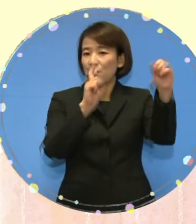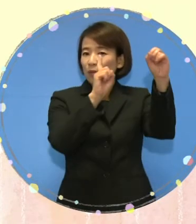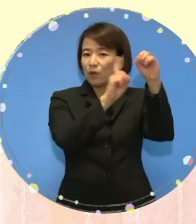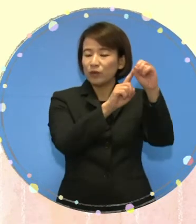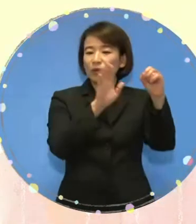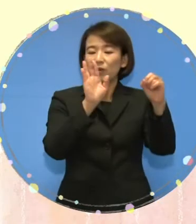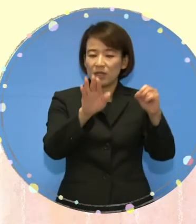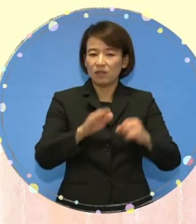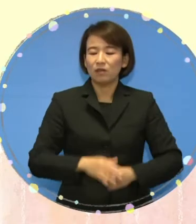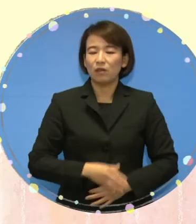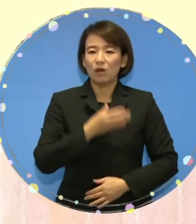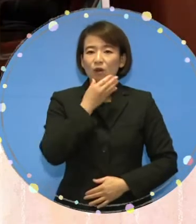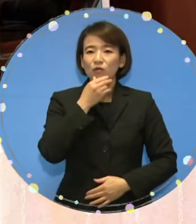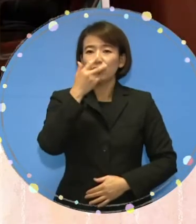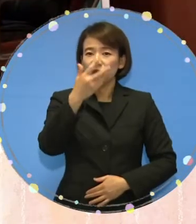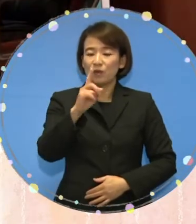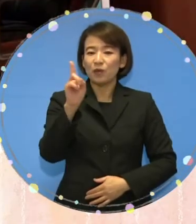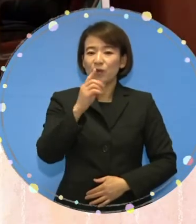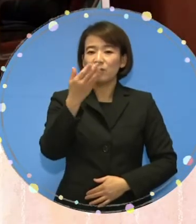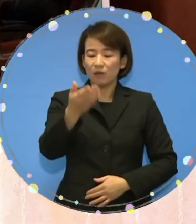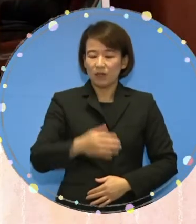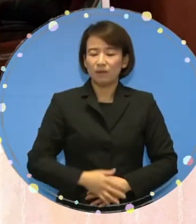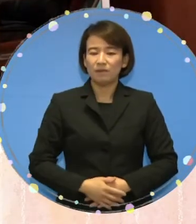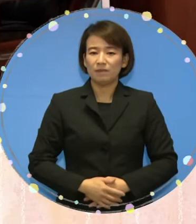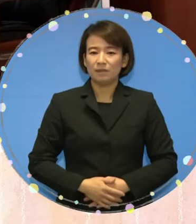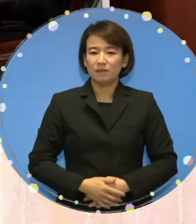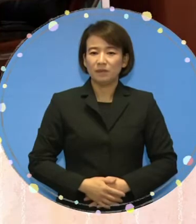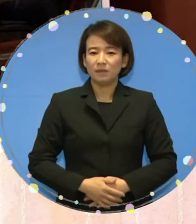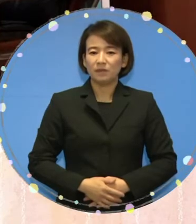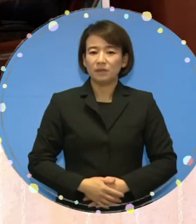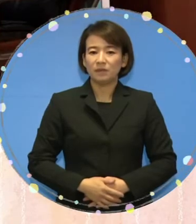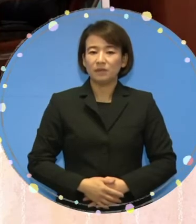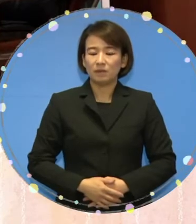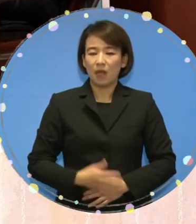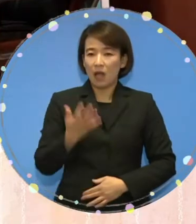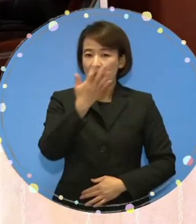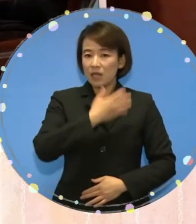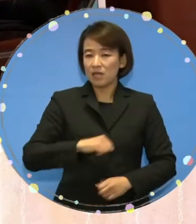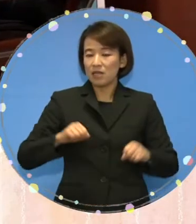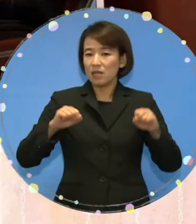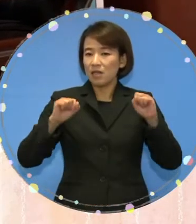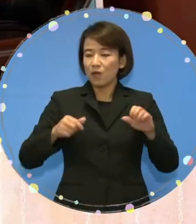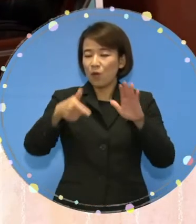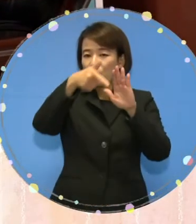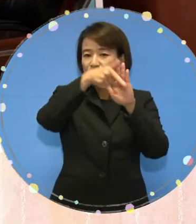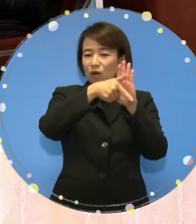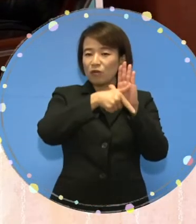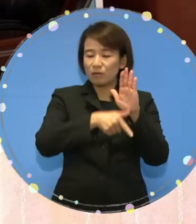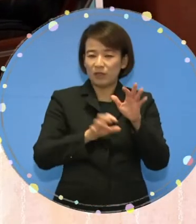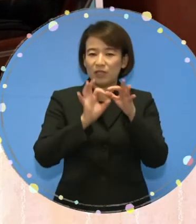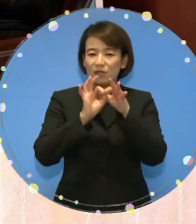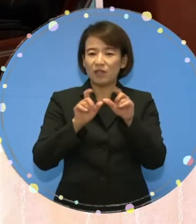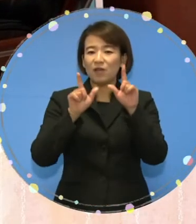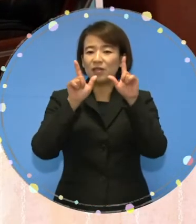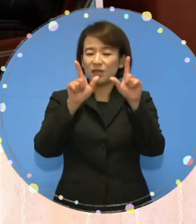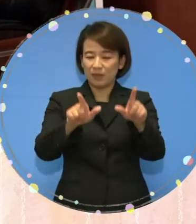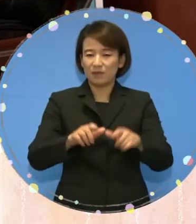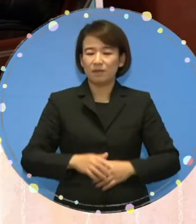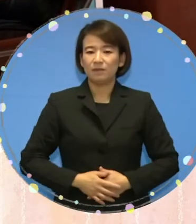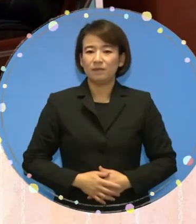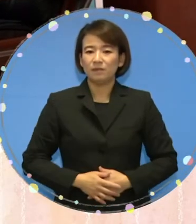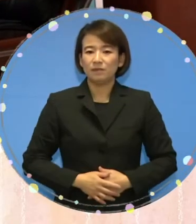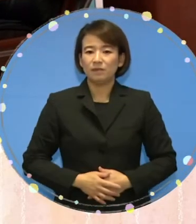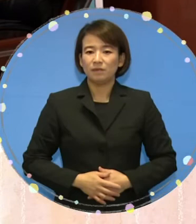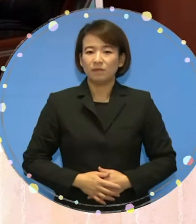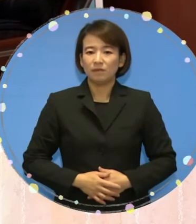といたしております服地分野についてはいかがでしょうかはい健康プログラム事業についてあげたい